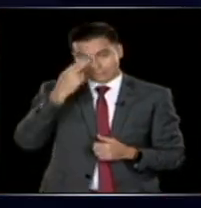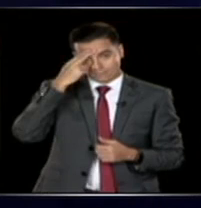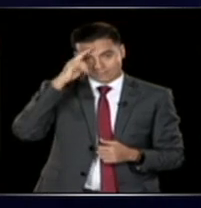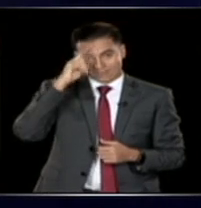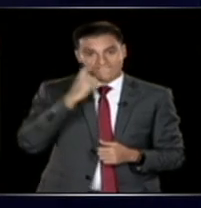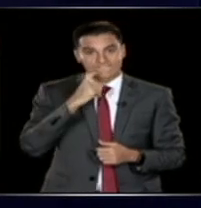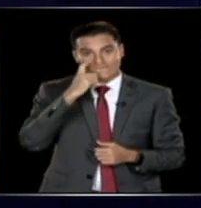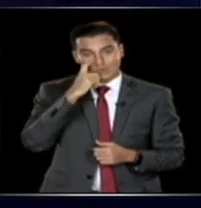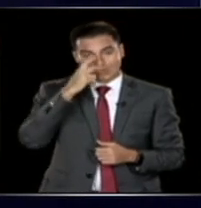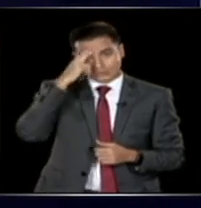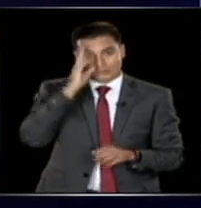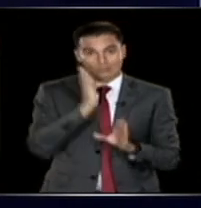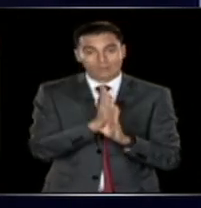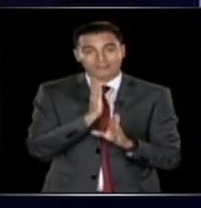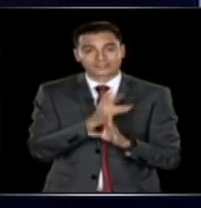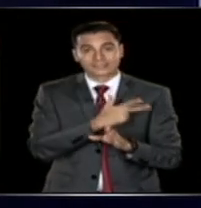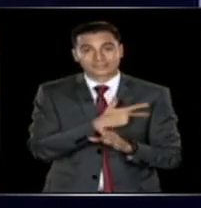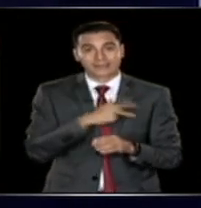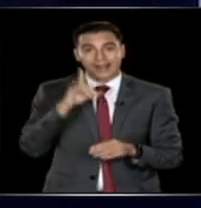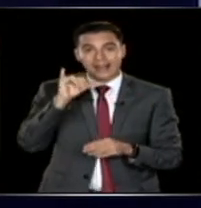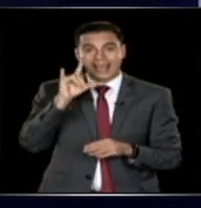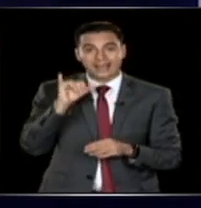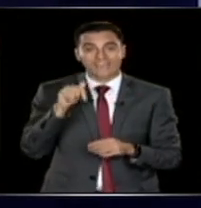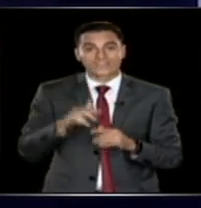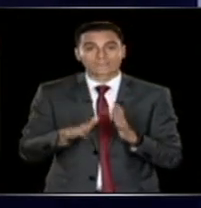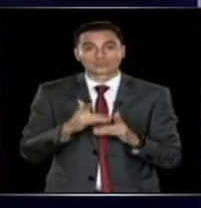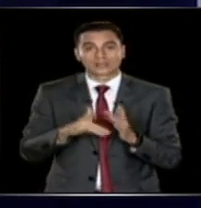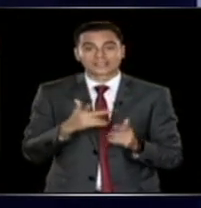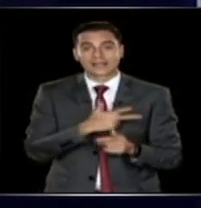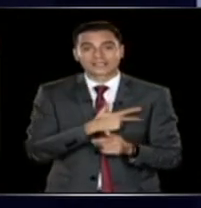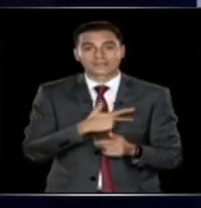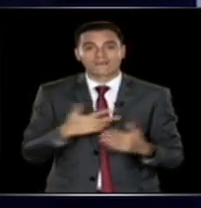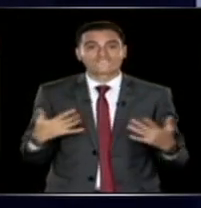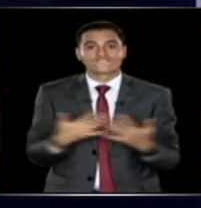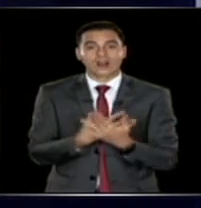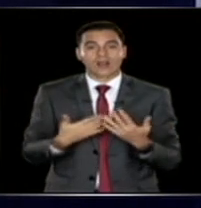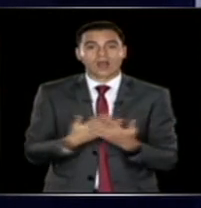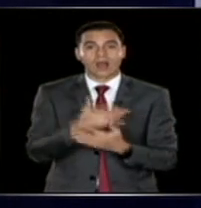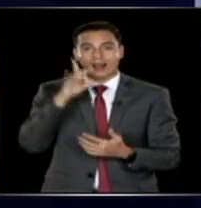فنون، من قامت بدور ليلى في مسلسل فرح ليلى؟